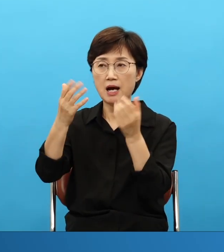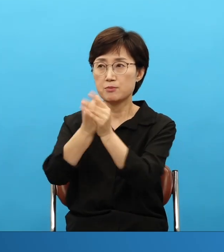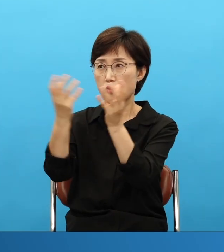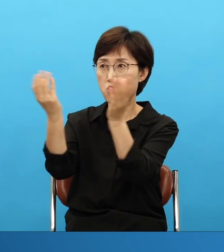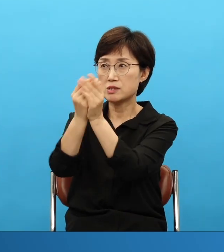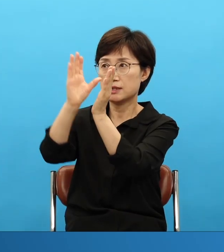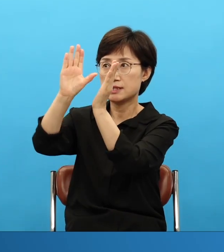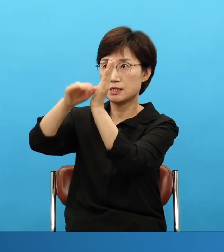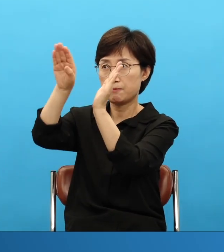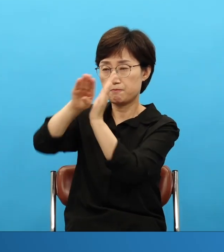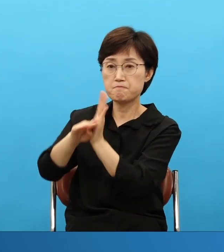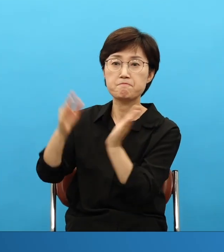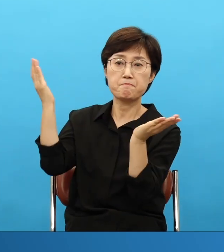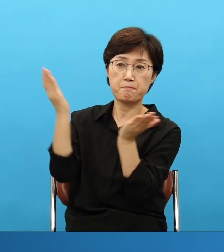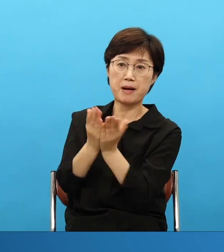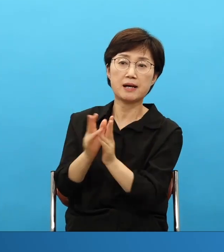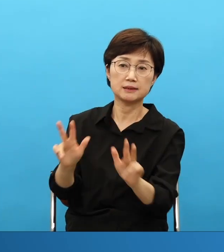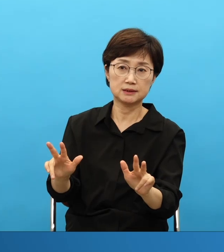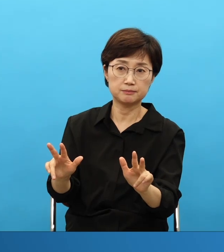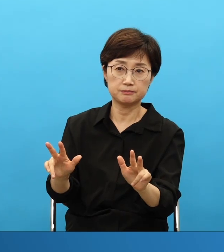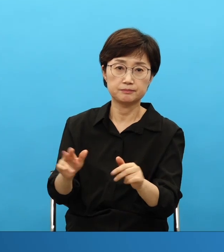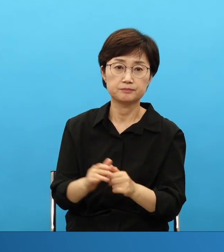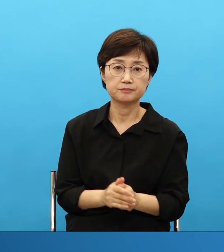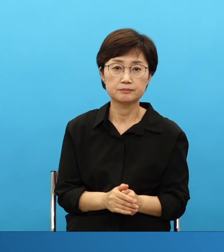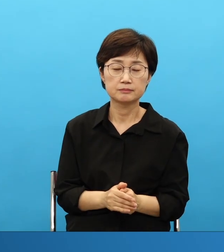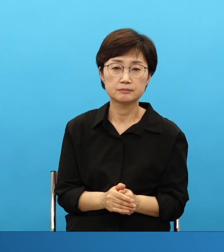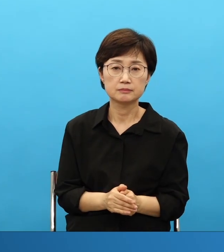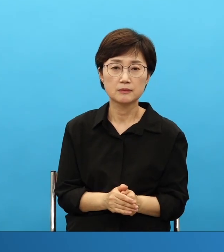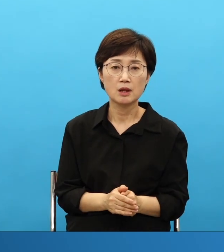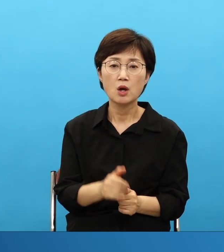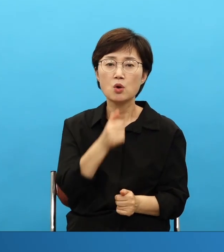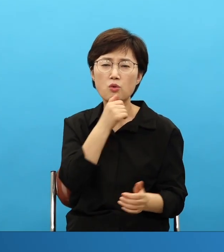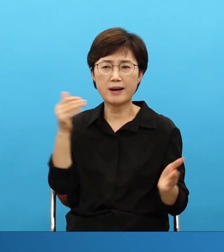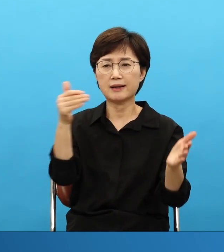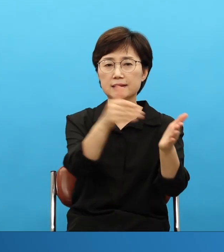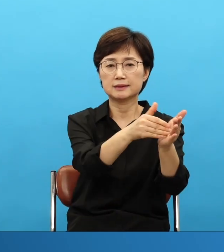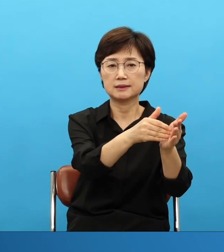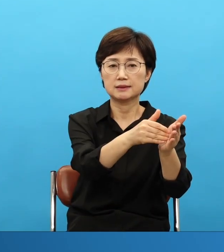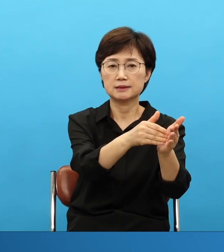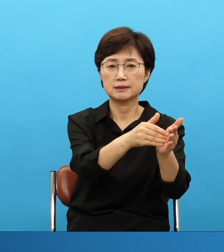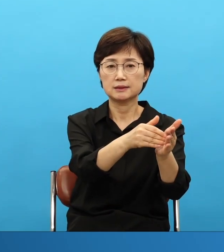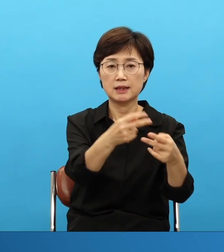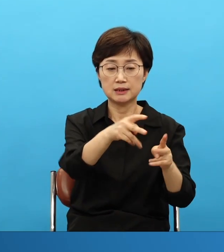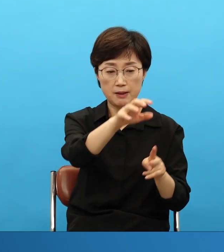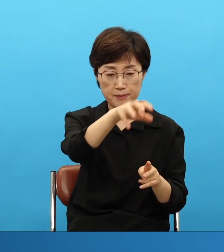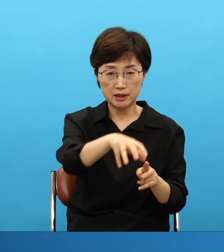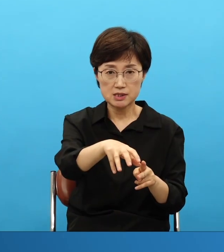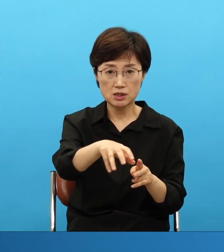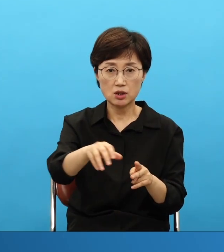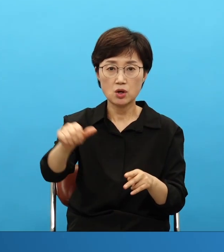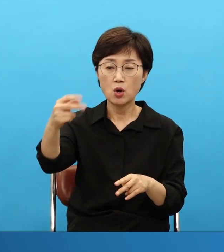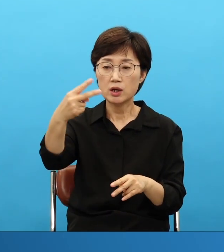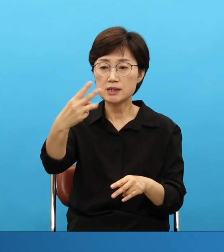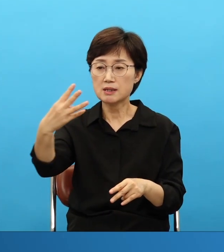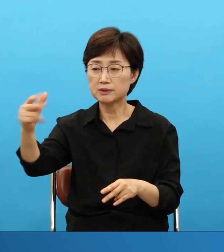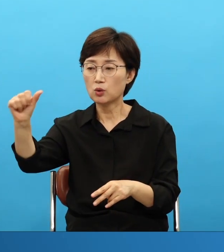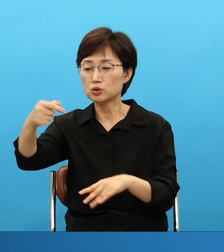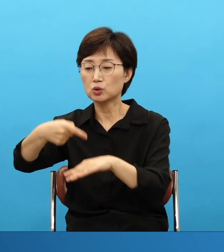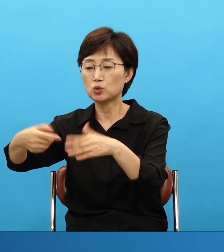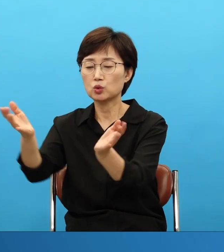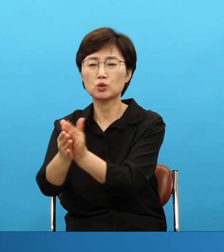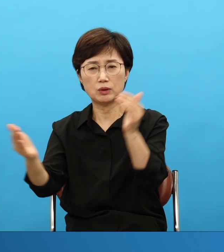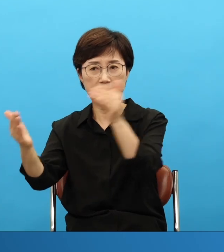절대 시간표입니다 가이샤라 빌립보에서 로마까지 다락방에서 2 3 7 5청